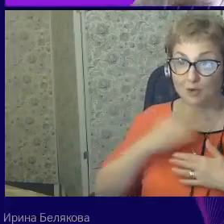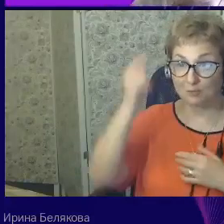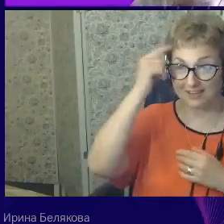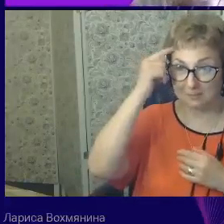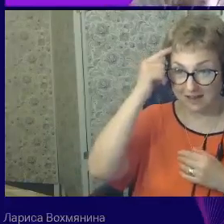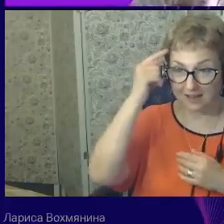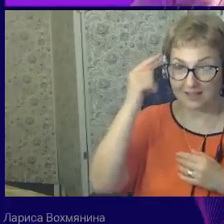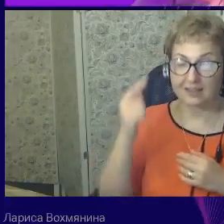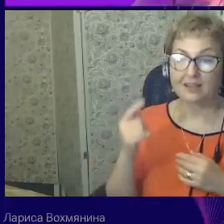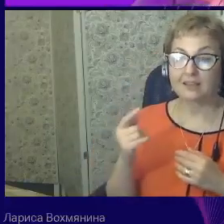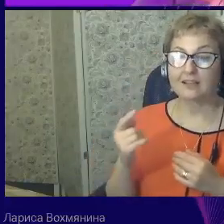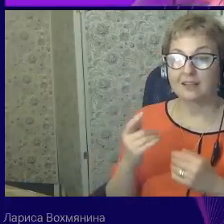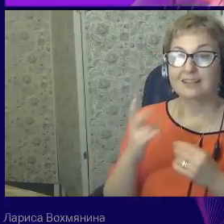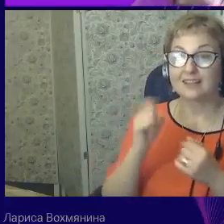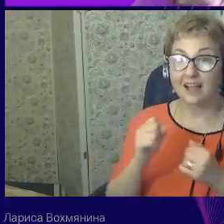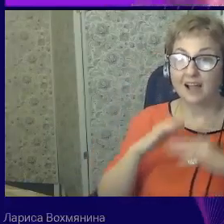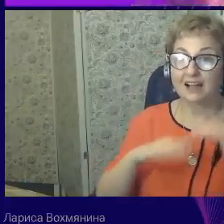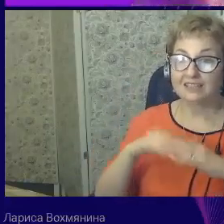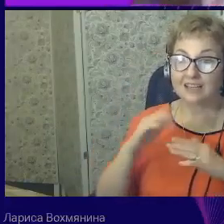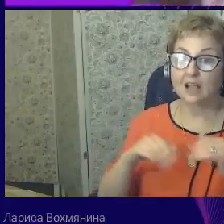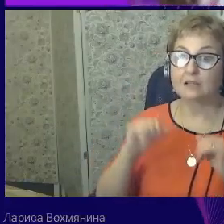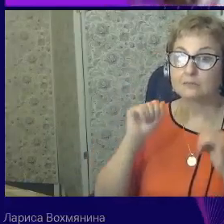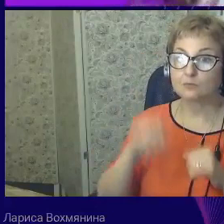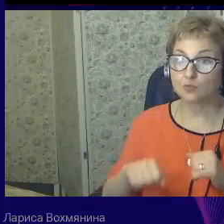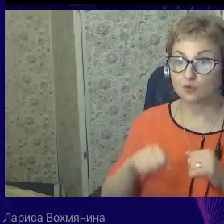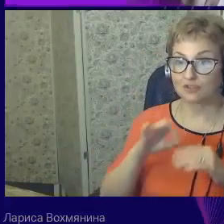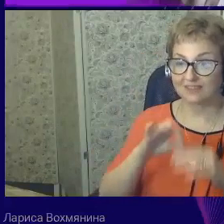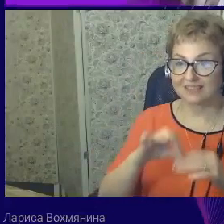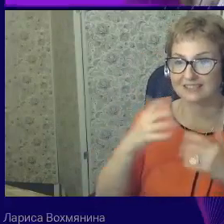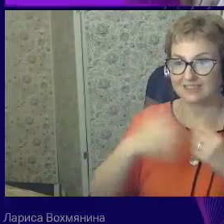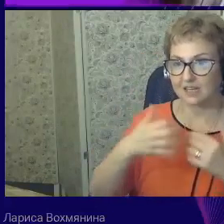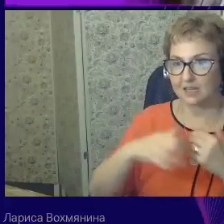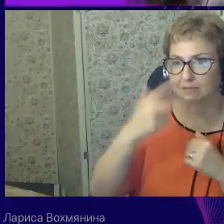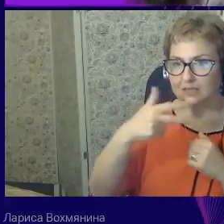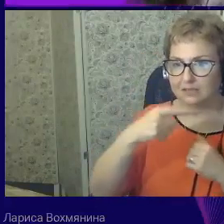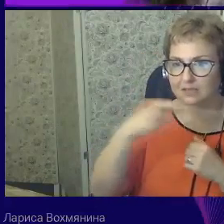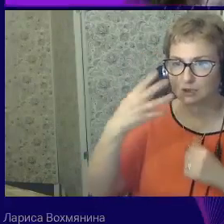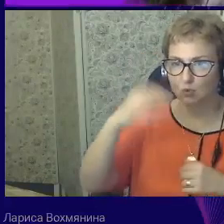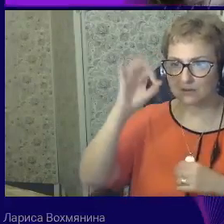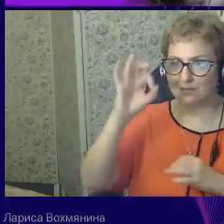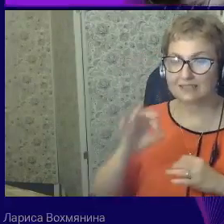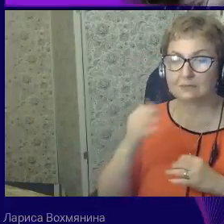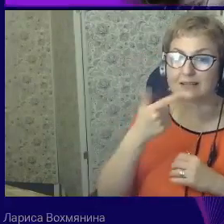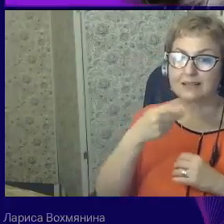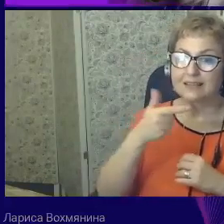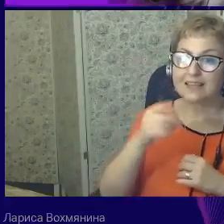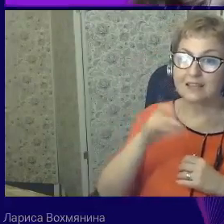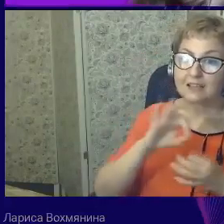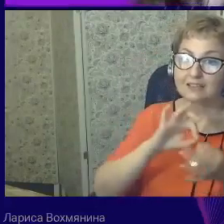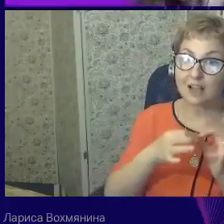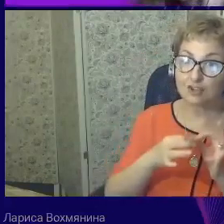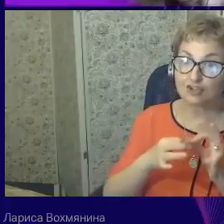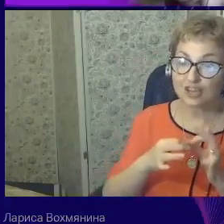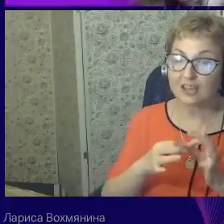в моем понимании, как бы на разряд можно выводить в среднем 30%. Просто где-то это сложнее, да?